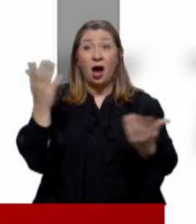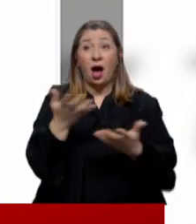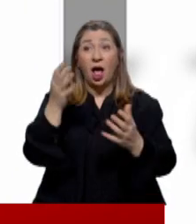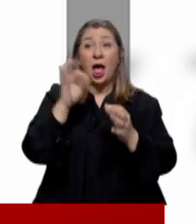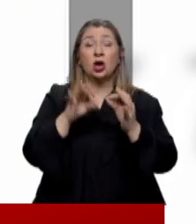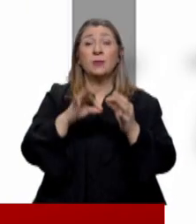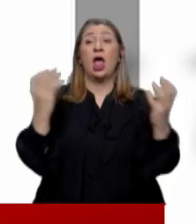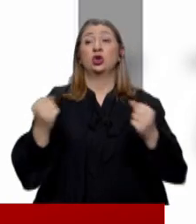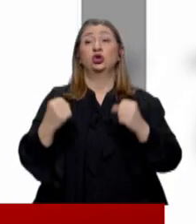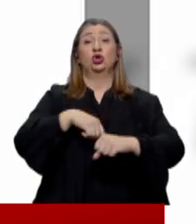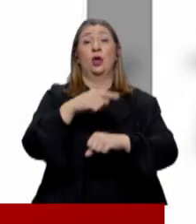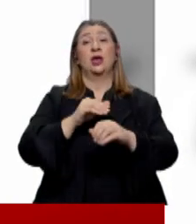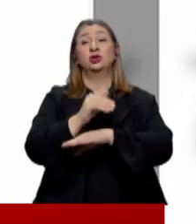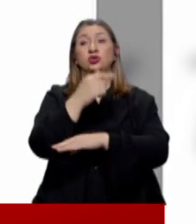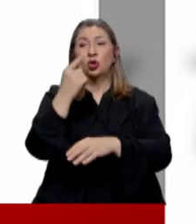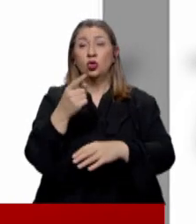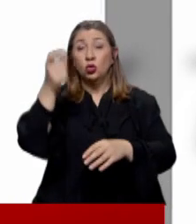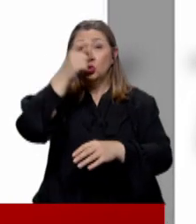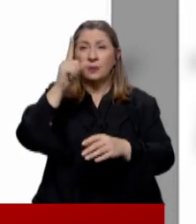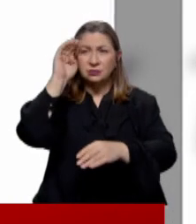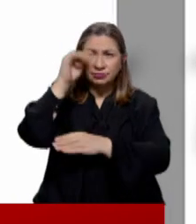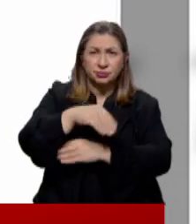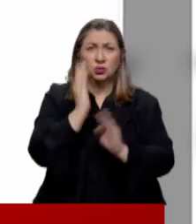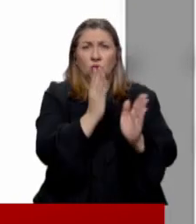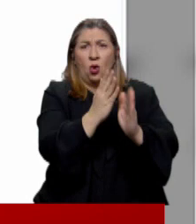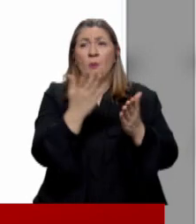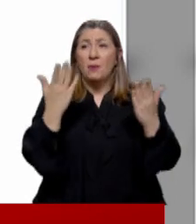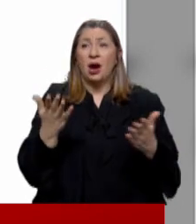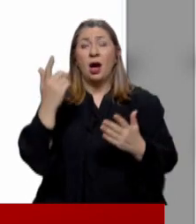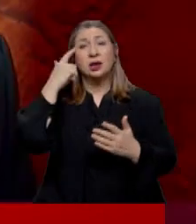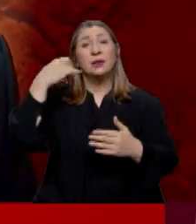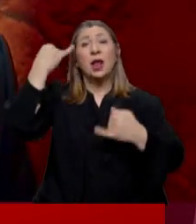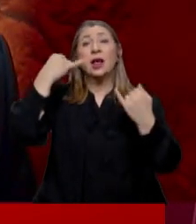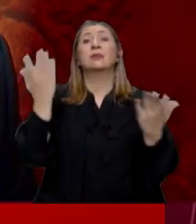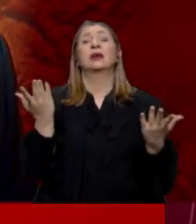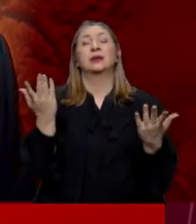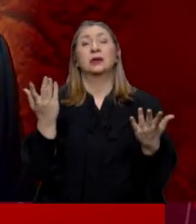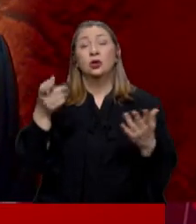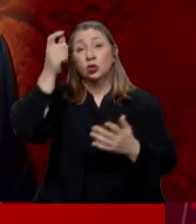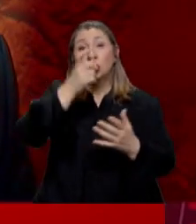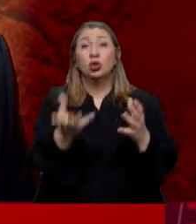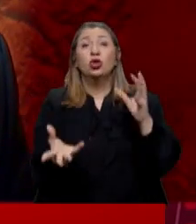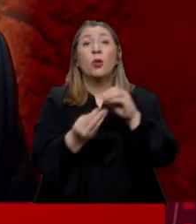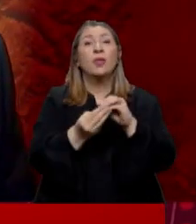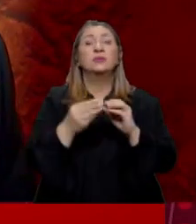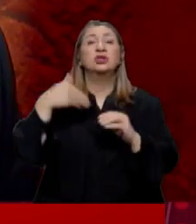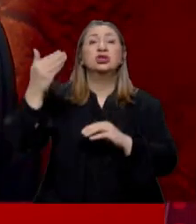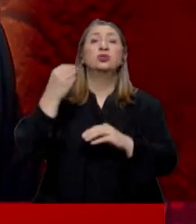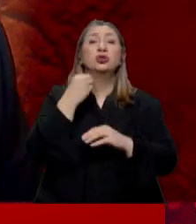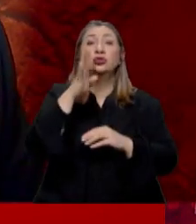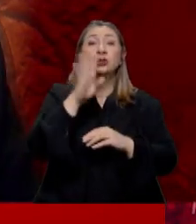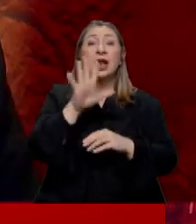hala ekonomimizi en güçlü dönemi yaşıyor diyorlar ülke bir batağa sakladığınız bari aklımızla alay etmeyin Türkiye'nin toplam dış borcu